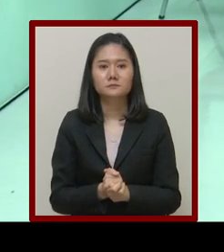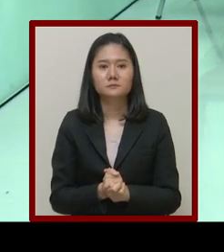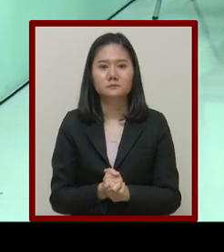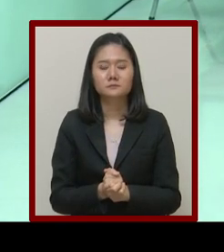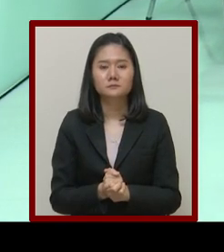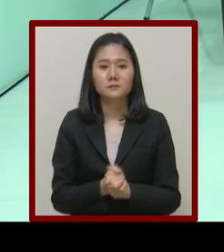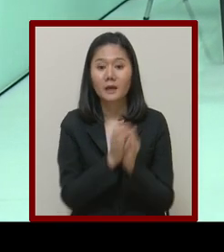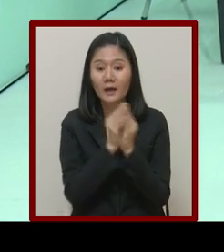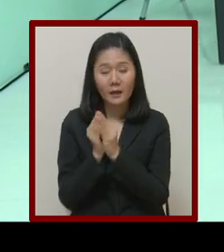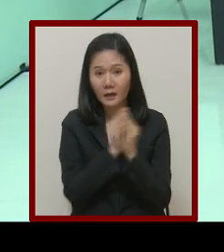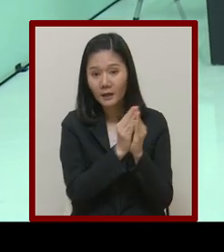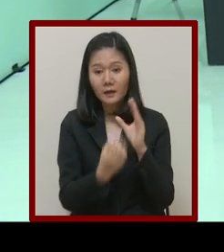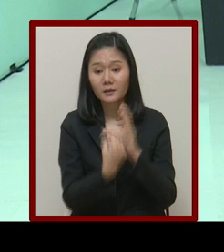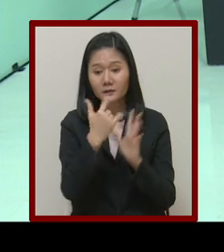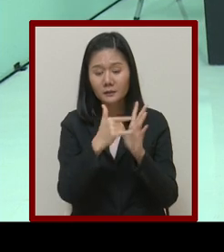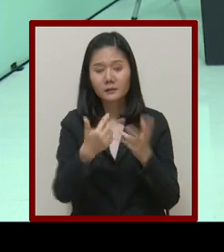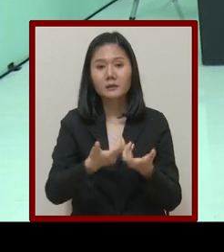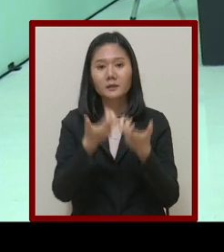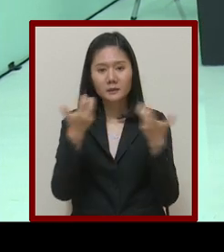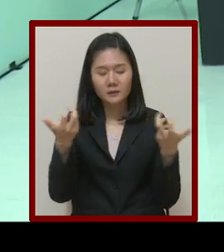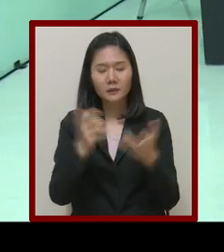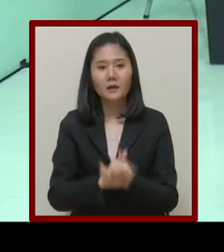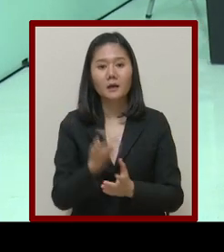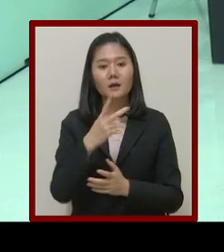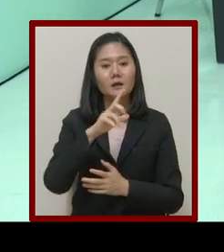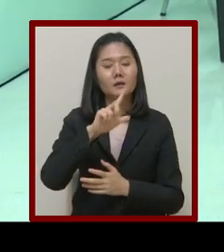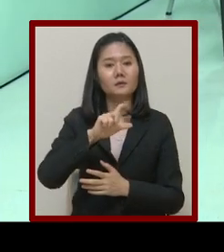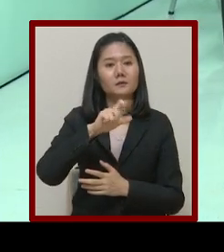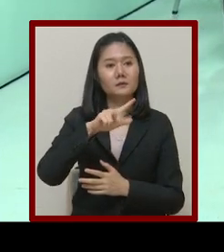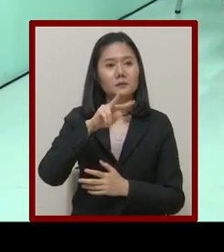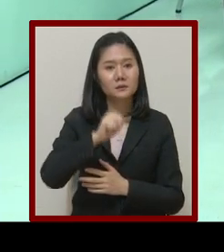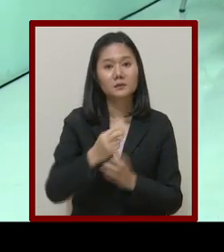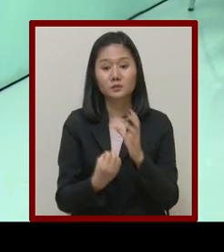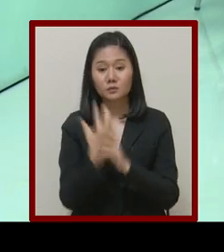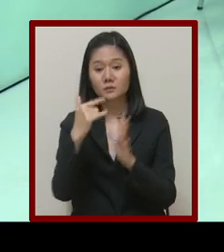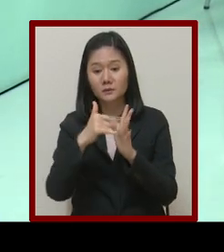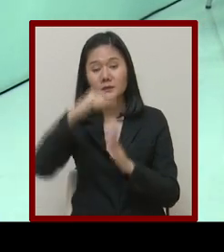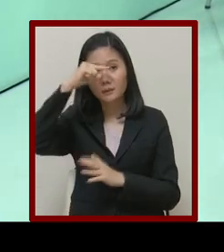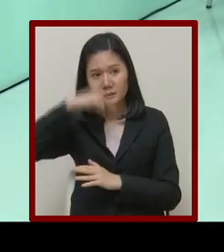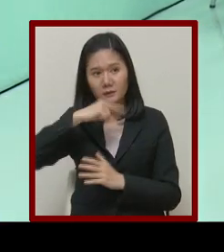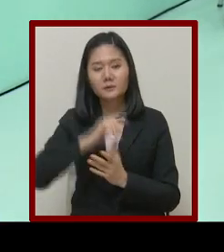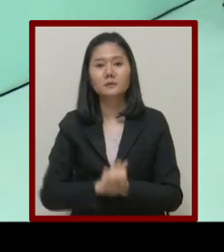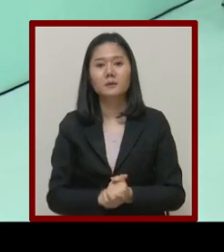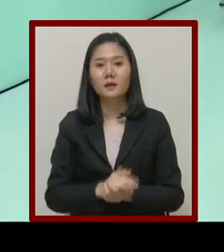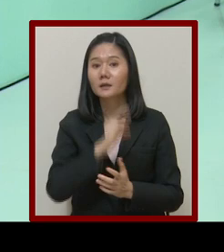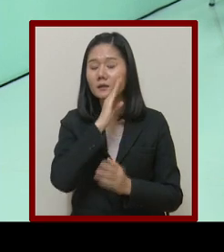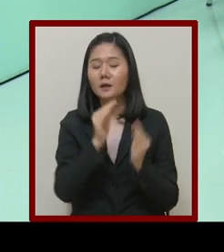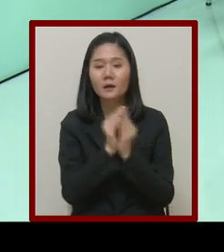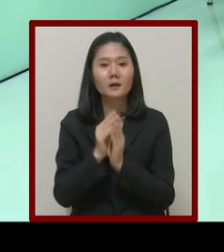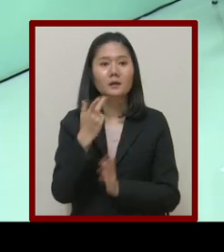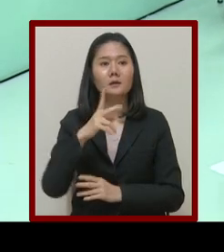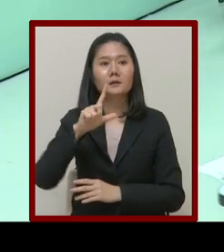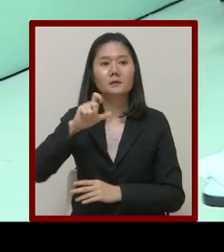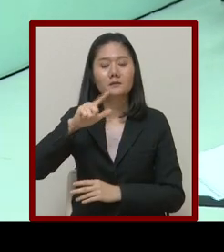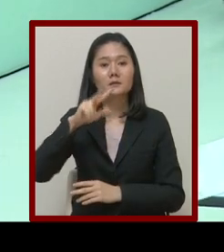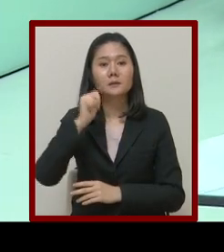ไพรอาหารสมุนไพรก็แยกเป็นอาหารคลีนด้วยแล้วก็อาหารสมุนไพรแบบไทยๆด้วยถูกไหมคะถ้าเป็นอาหารที่